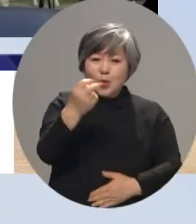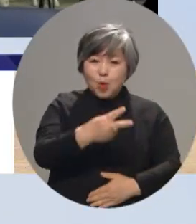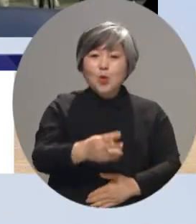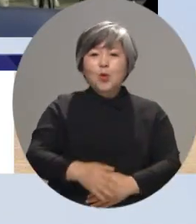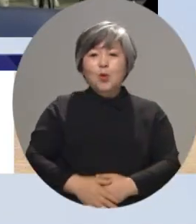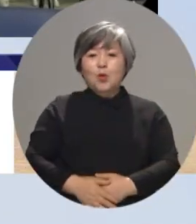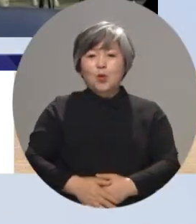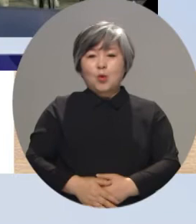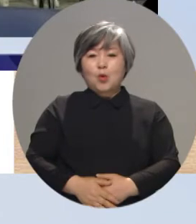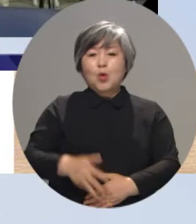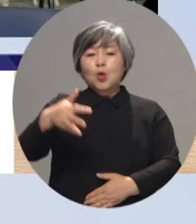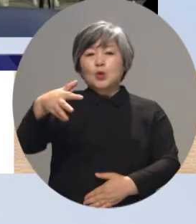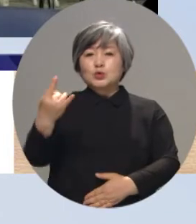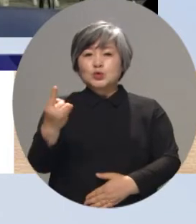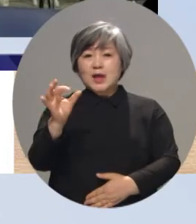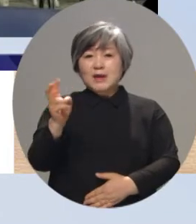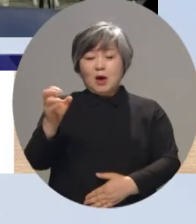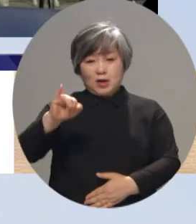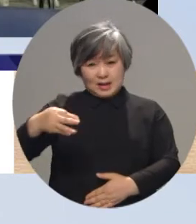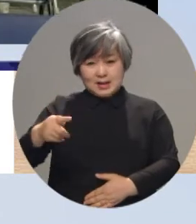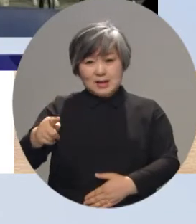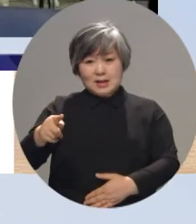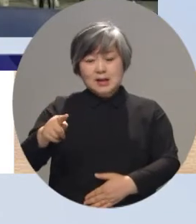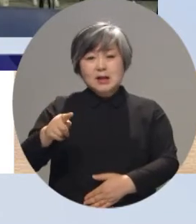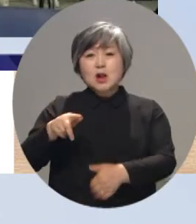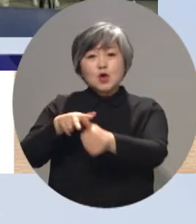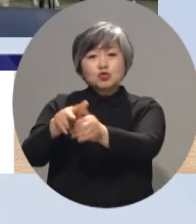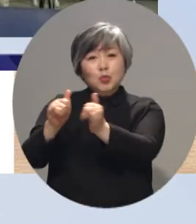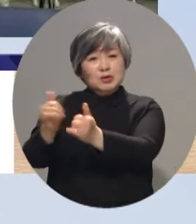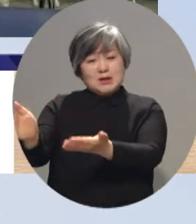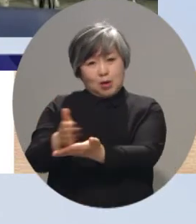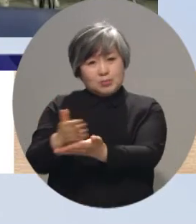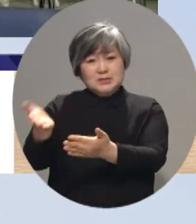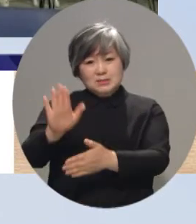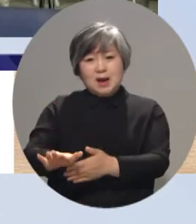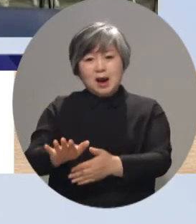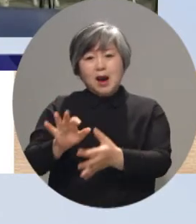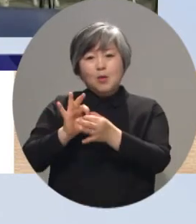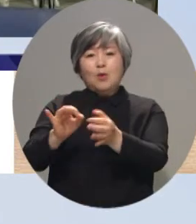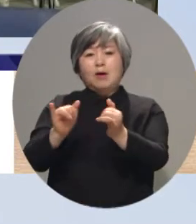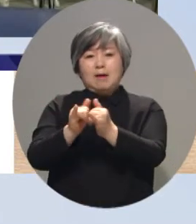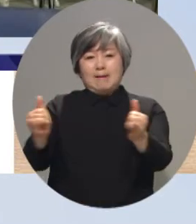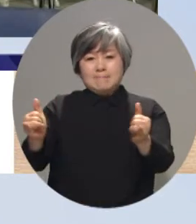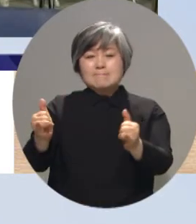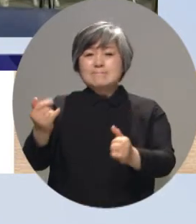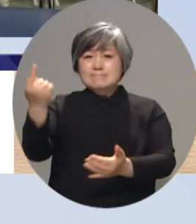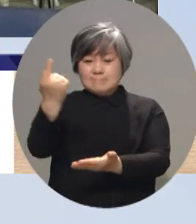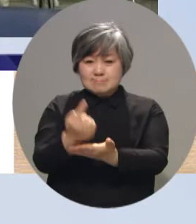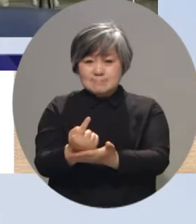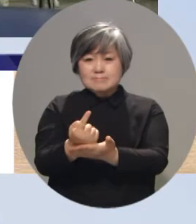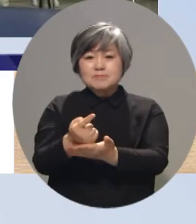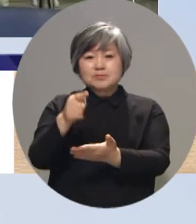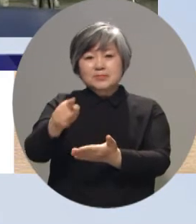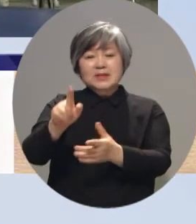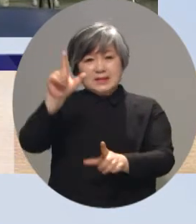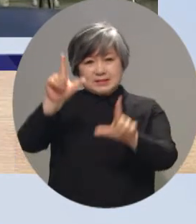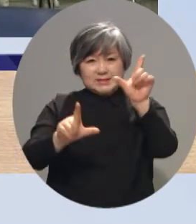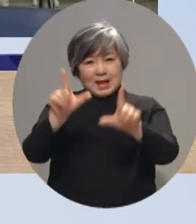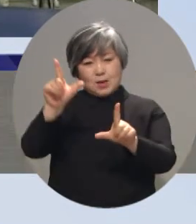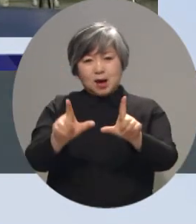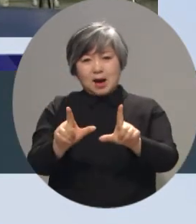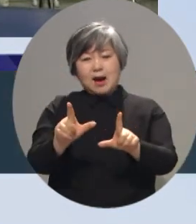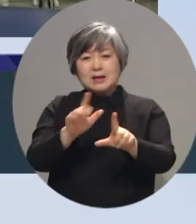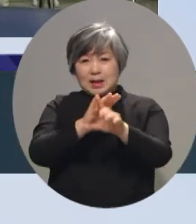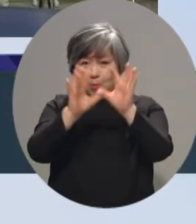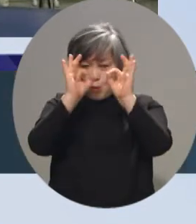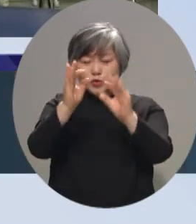네, 최영일 후보 선거사무소 후보자는 나와 있지 않지만 선거캠프 관계자들이 나와서 개표 상황 지켜보고